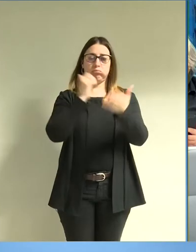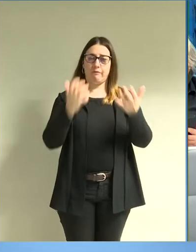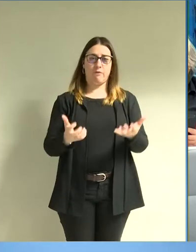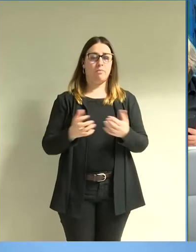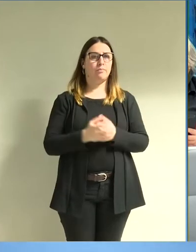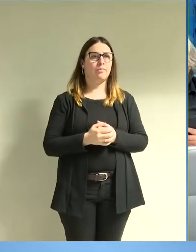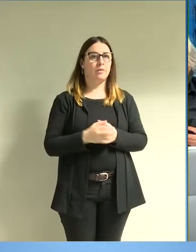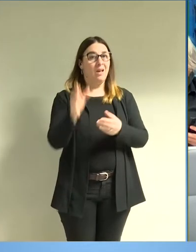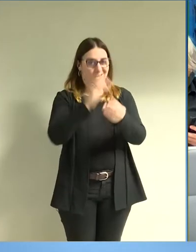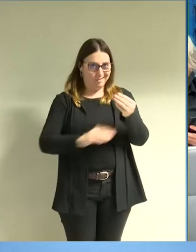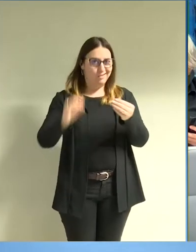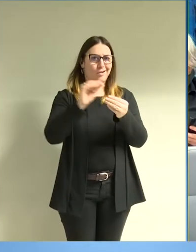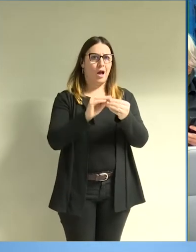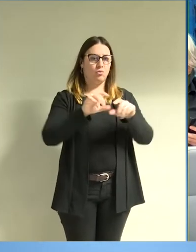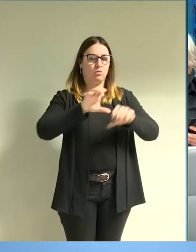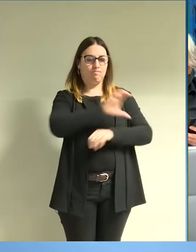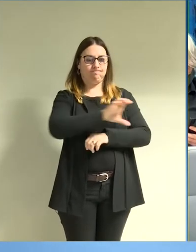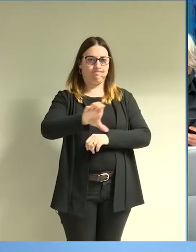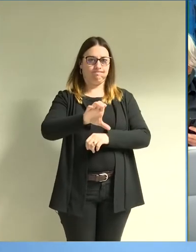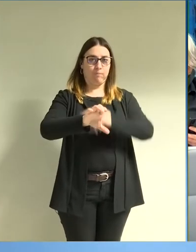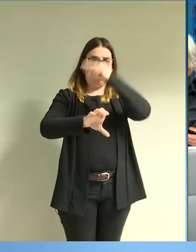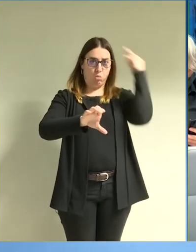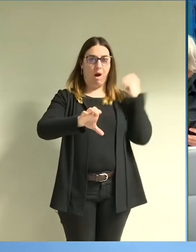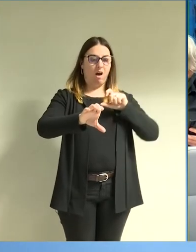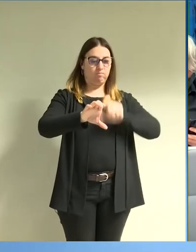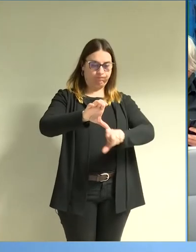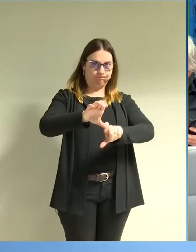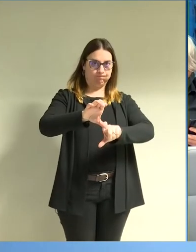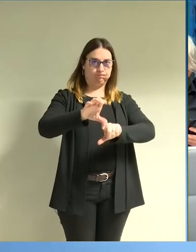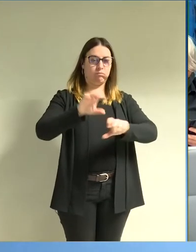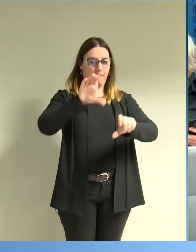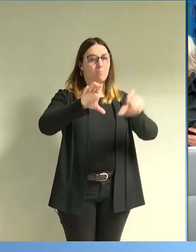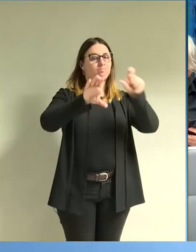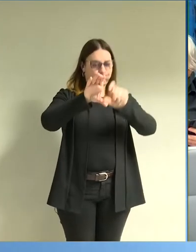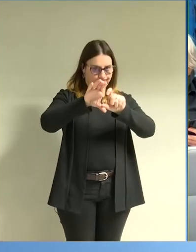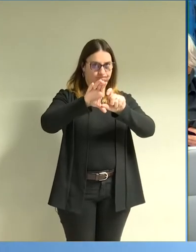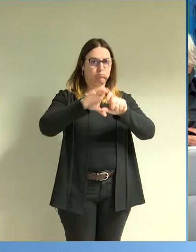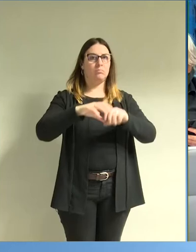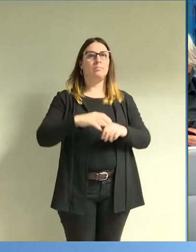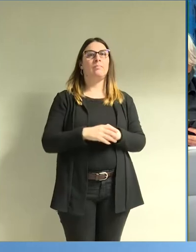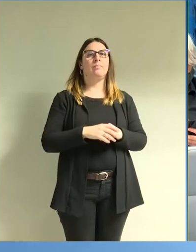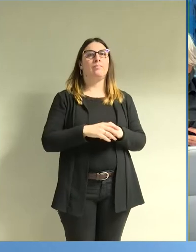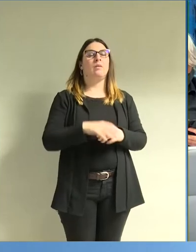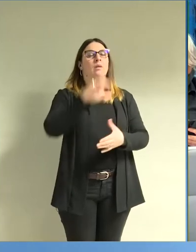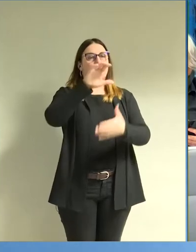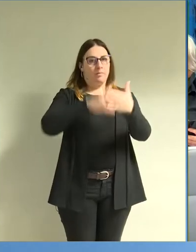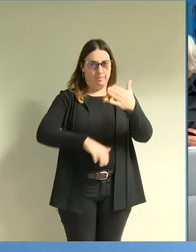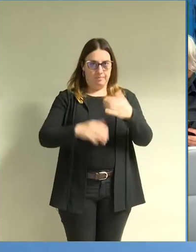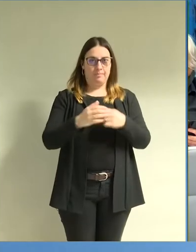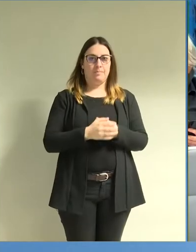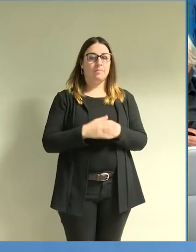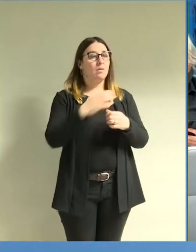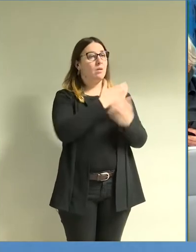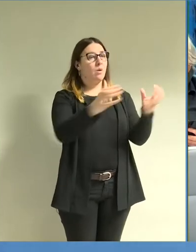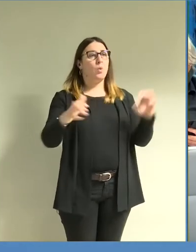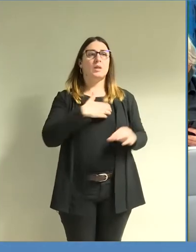et d'ajouter dans ce même paragraphe en gras donc je lis paragraphes entiers aussi le conseil